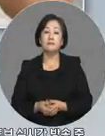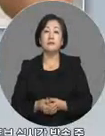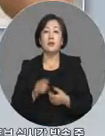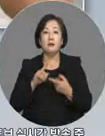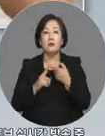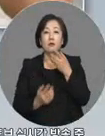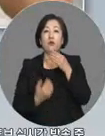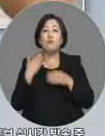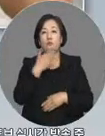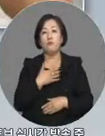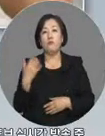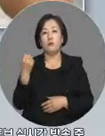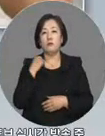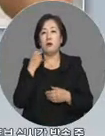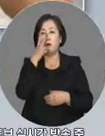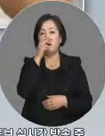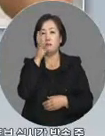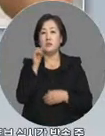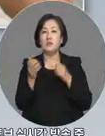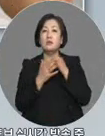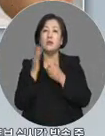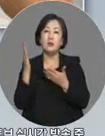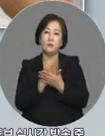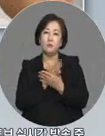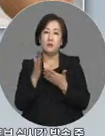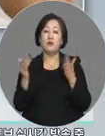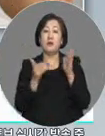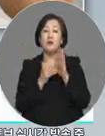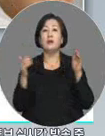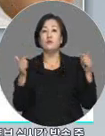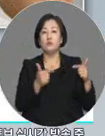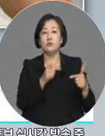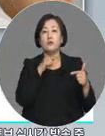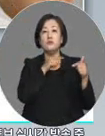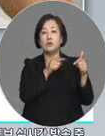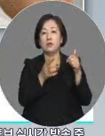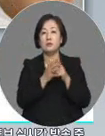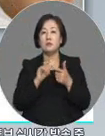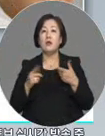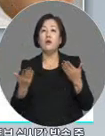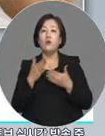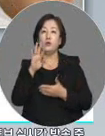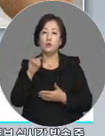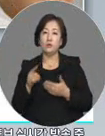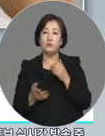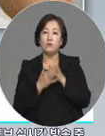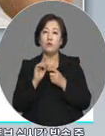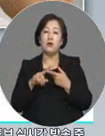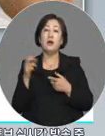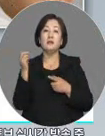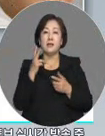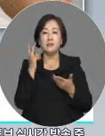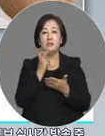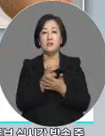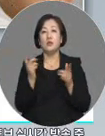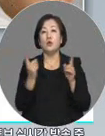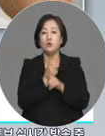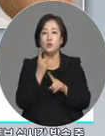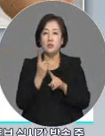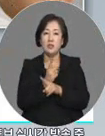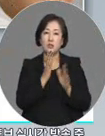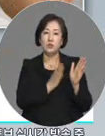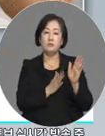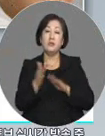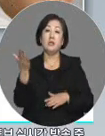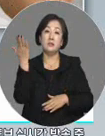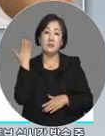불필요한 건강검진을 줄여달라는 플랜트 업계 노동자들의 요구에 고용노동부가 제도 손질에 나섰다는 소식